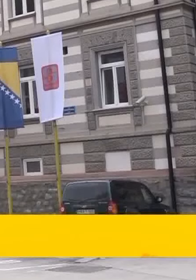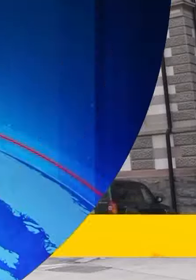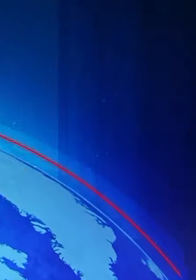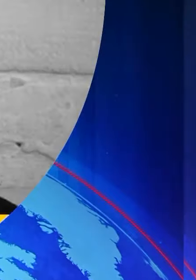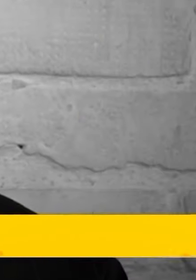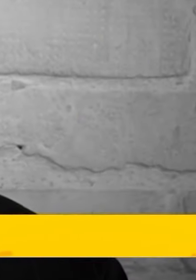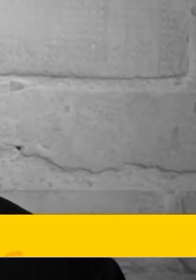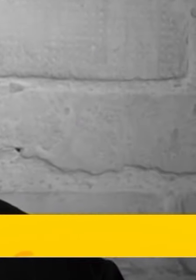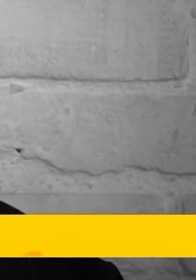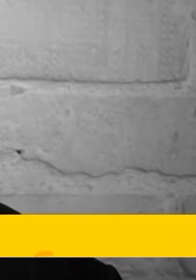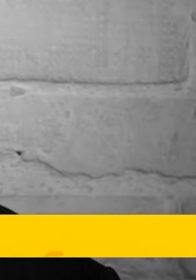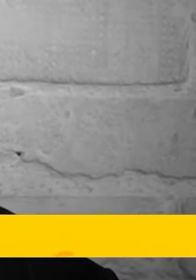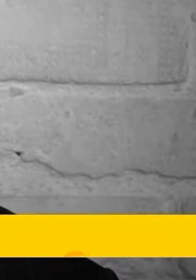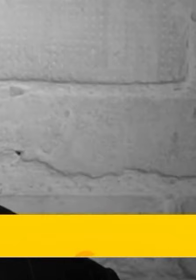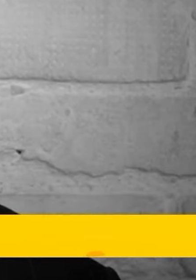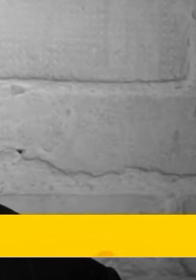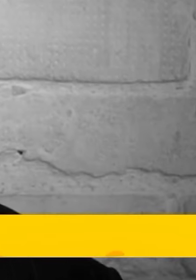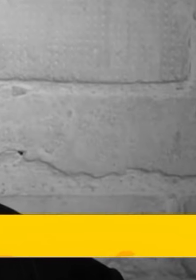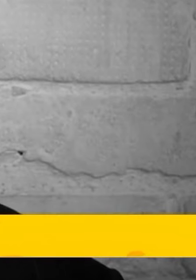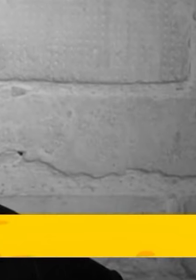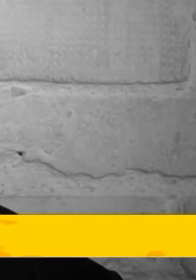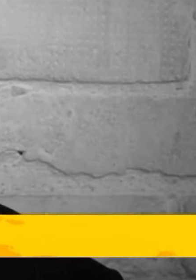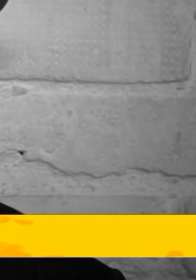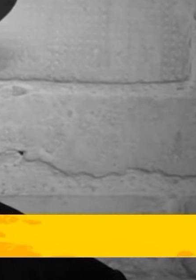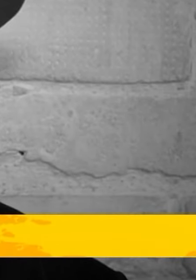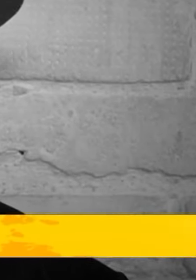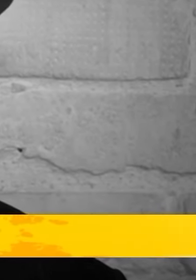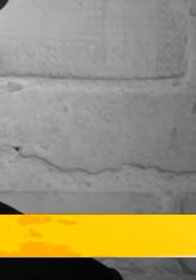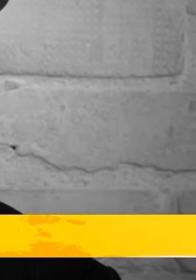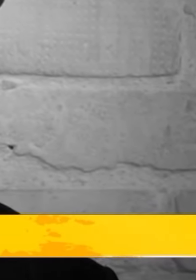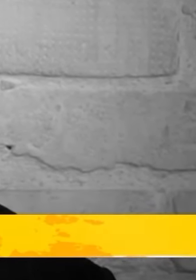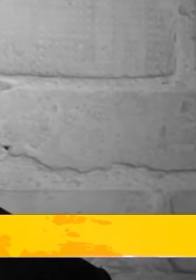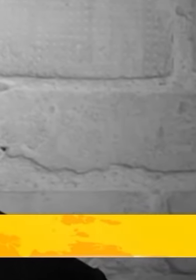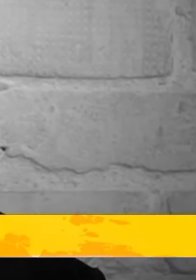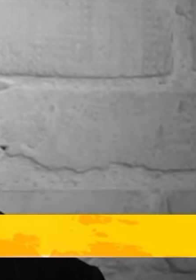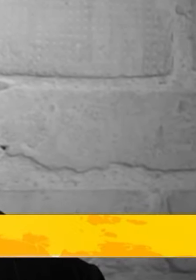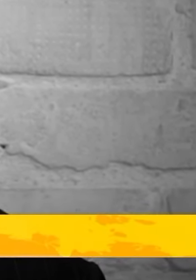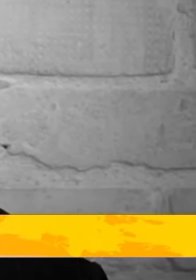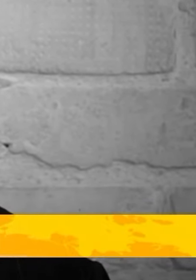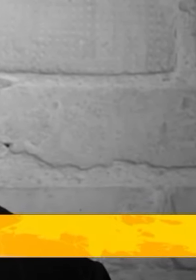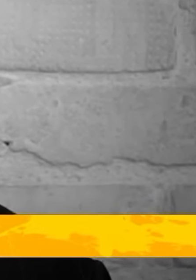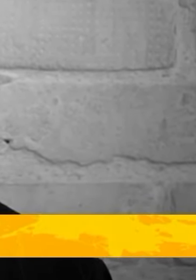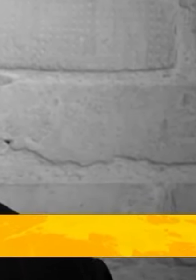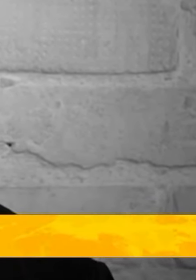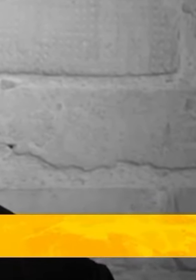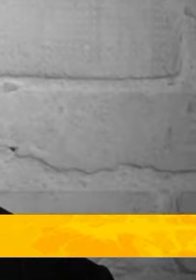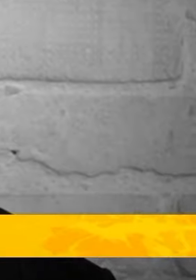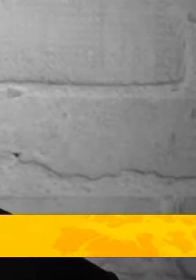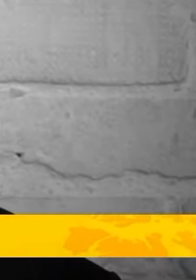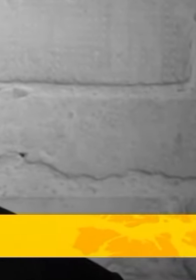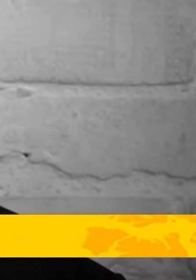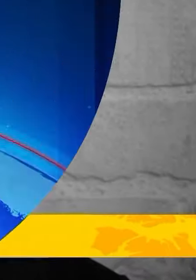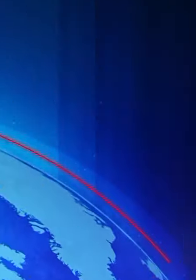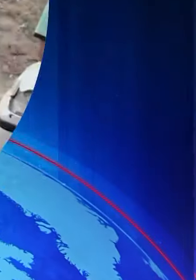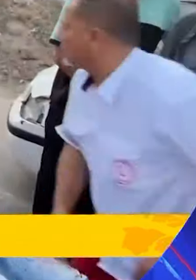imena. U kantonalnoj bolnici Zenica sinoć zauvijek prestalo kucati srce bosansko-hercegovačkog glumca Harisa